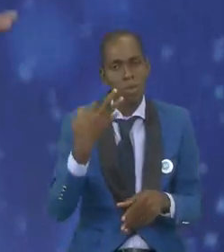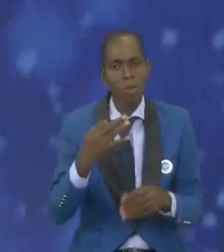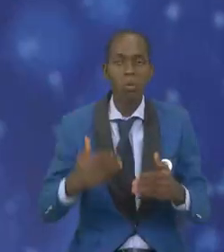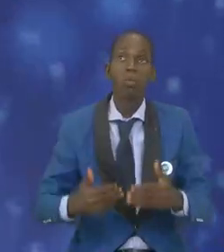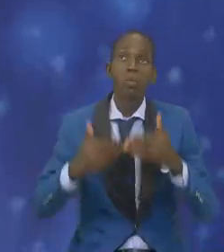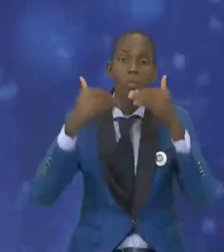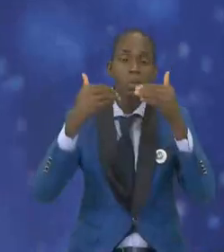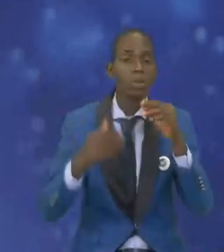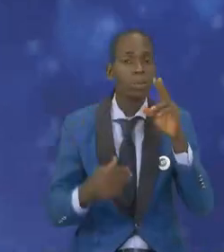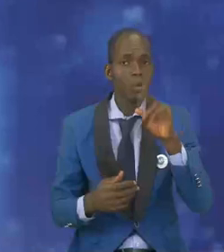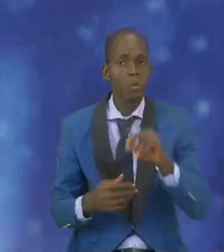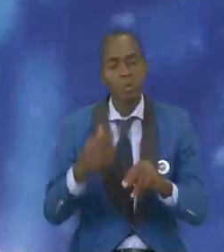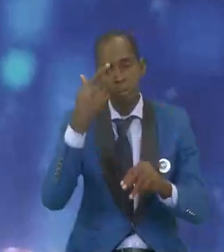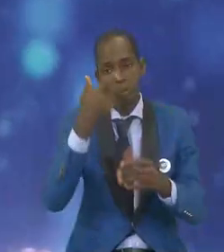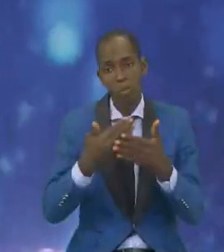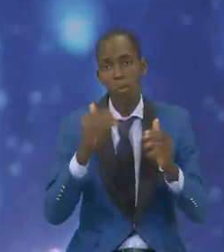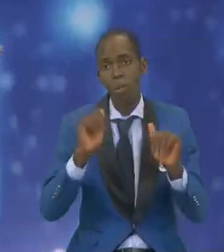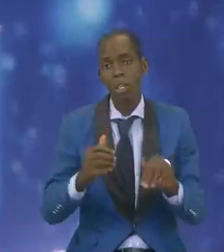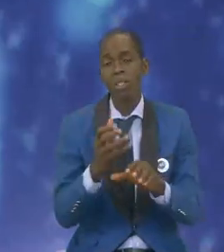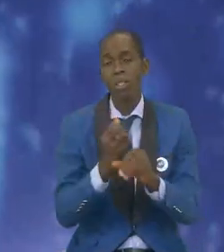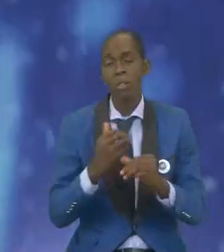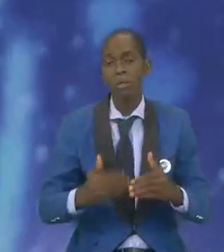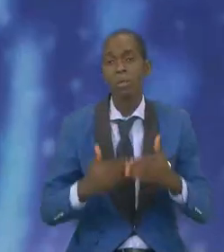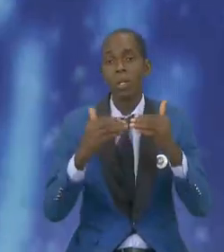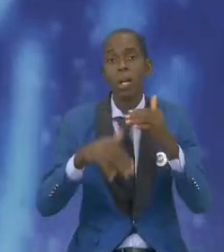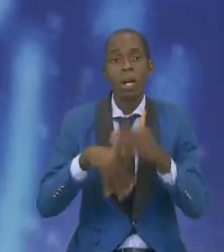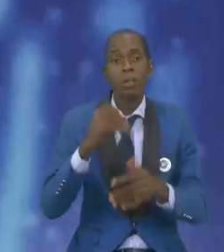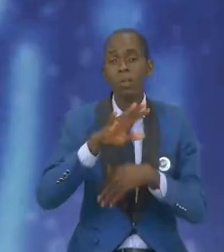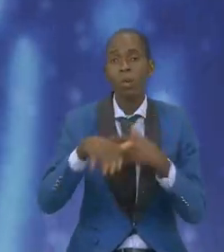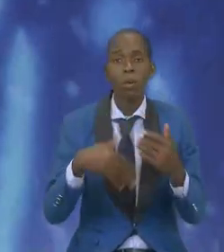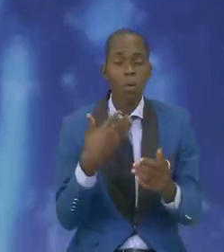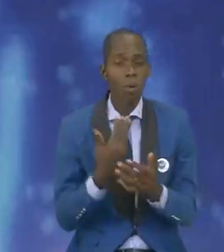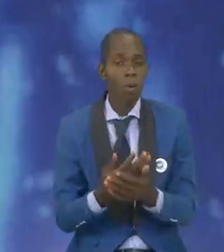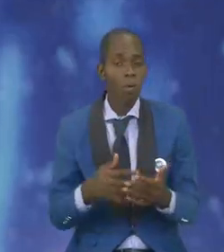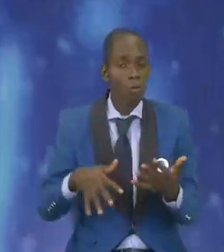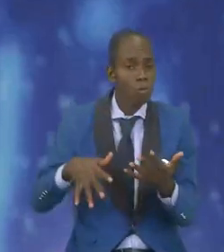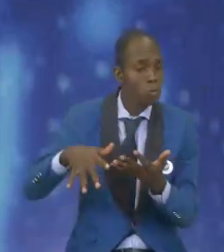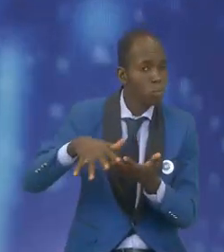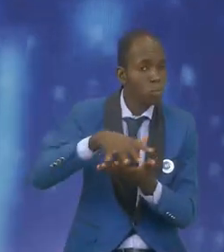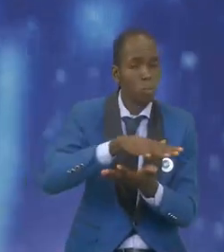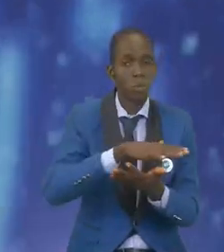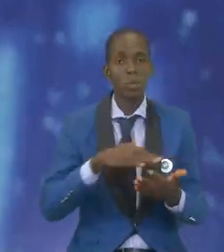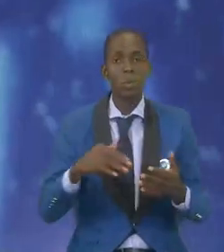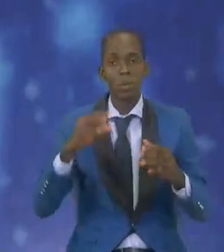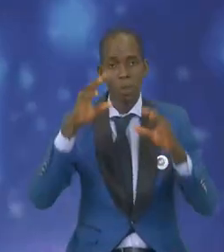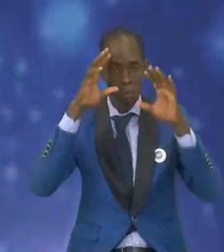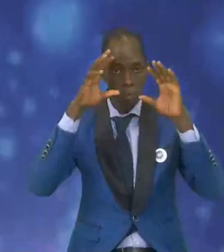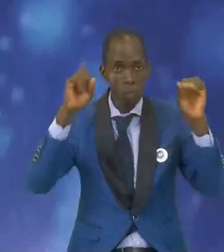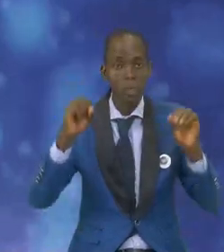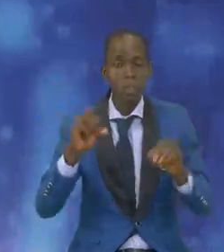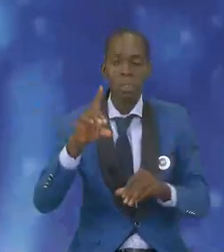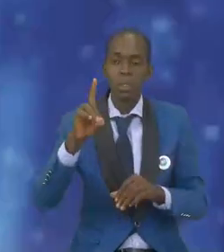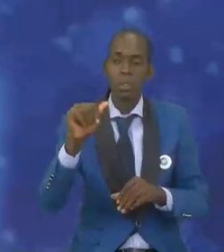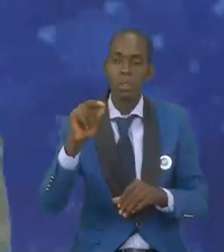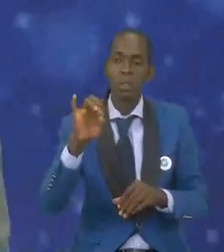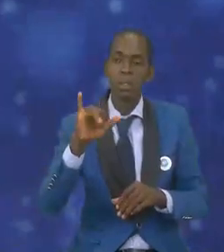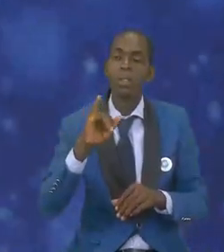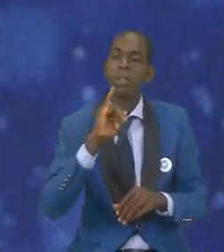nous ne vont pas être trembler ou ramper devant qui te soit avant d'avoir la promotion mais sur ces trois